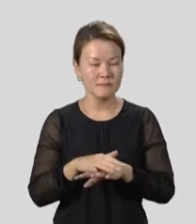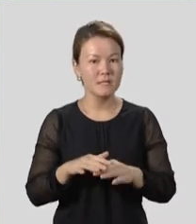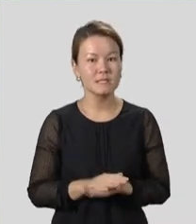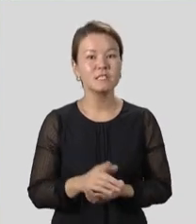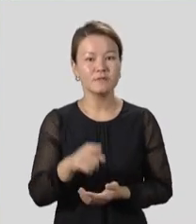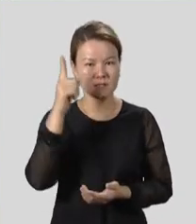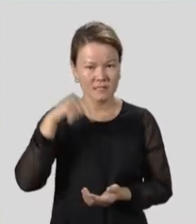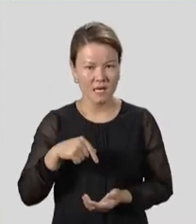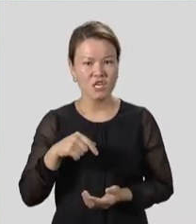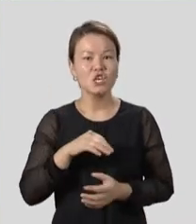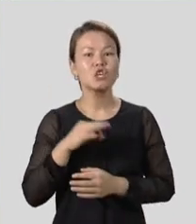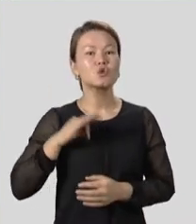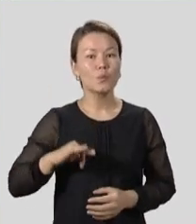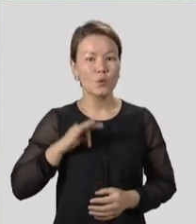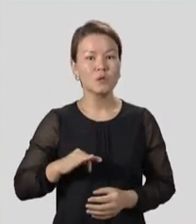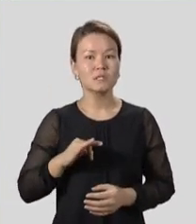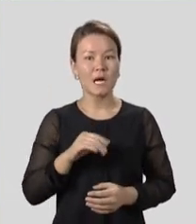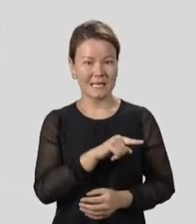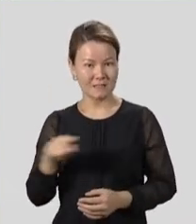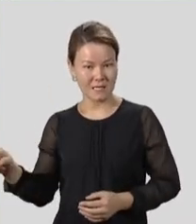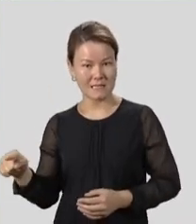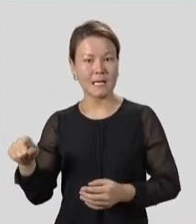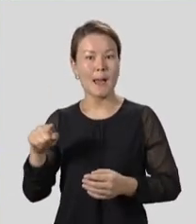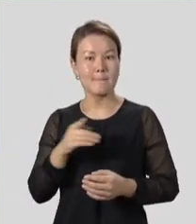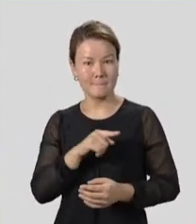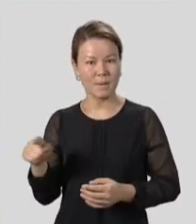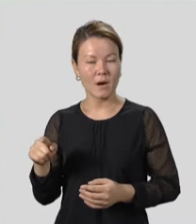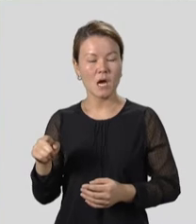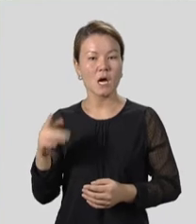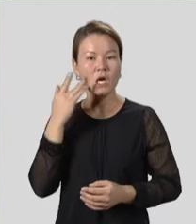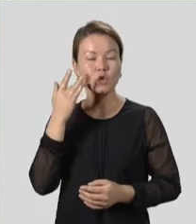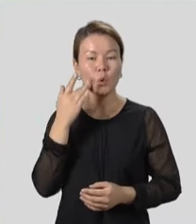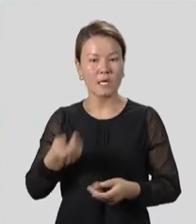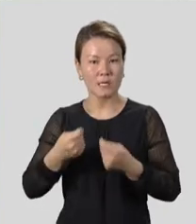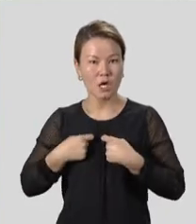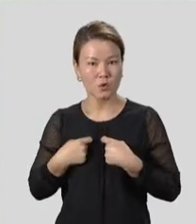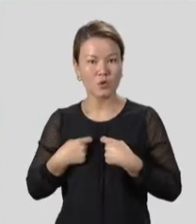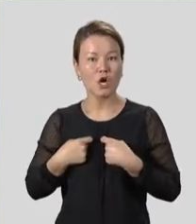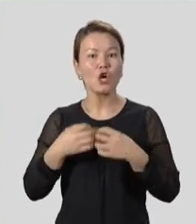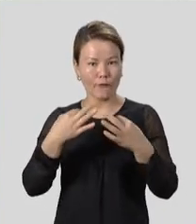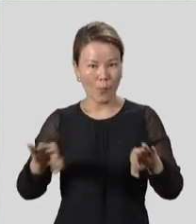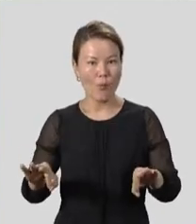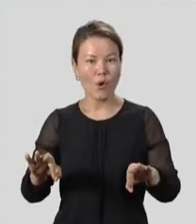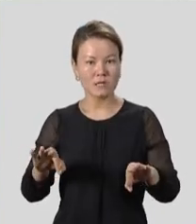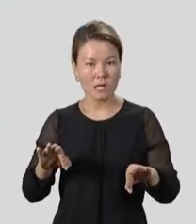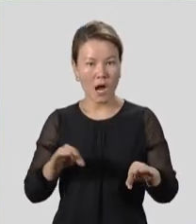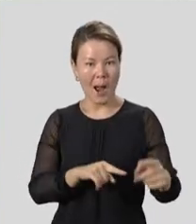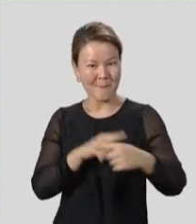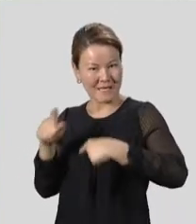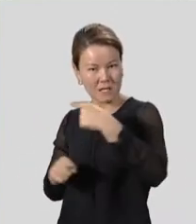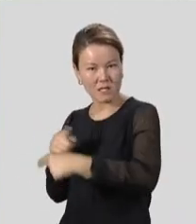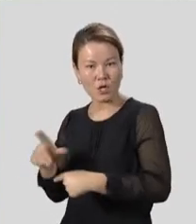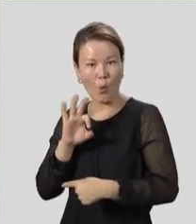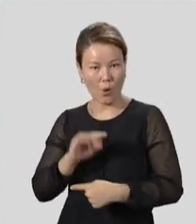знаете, используется координатная прямая, которая дает нам возможность свободно переходить от